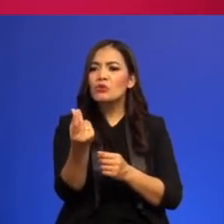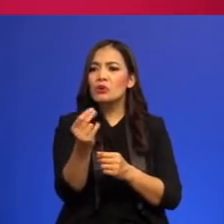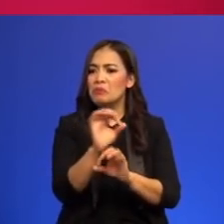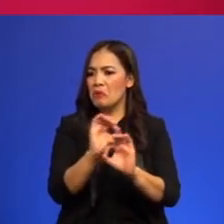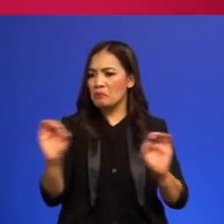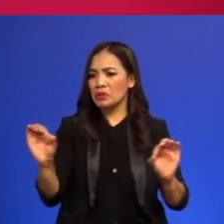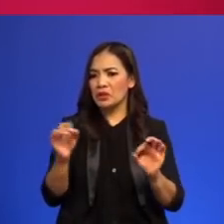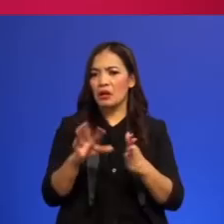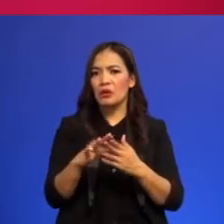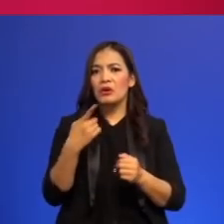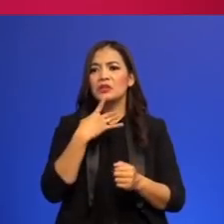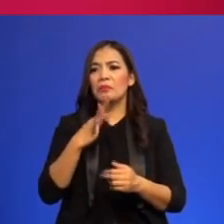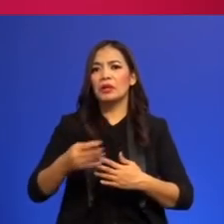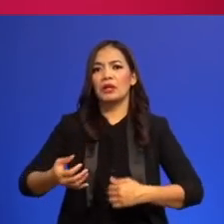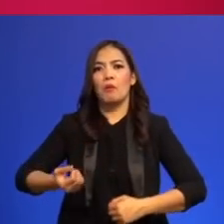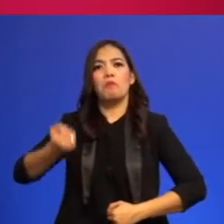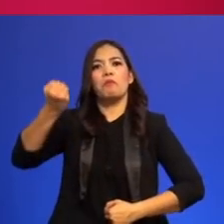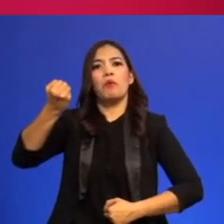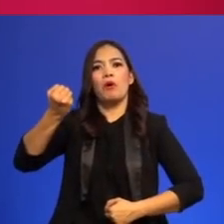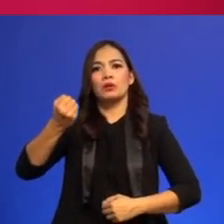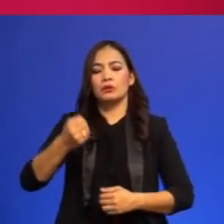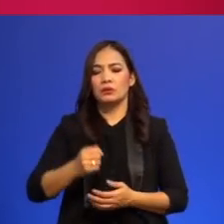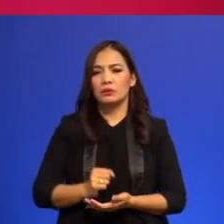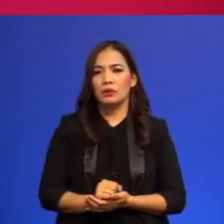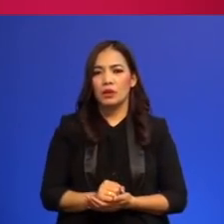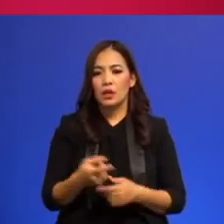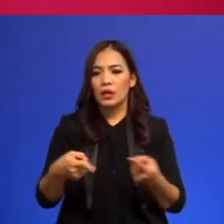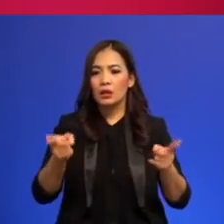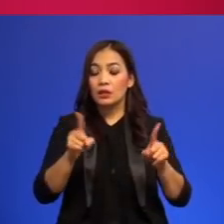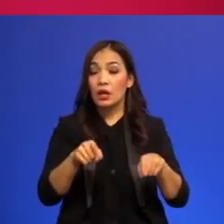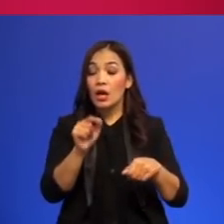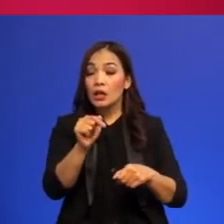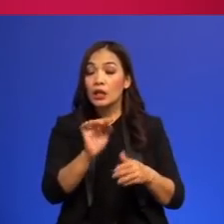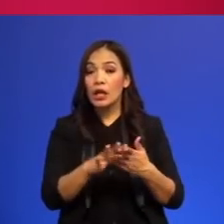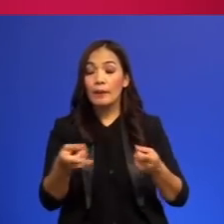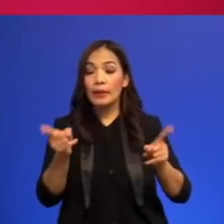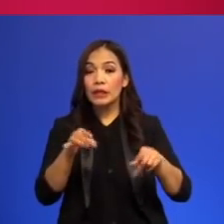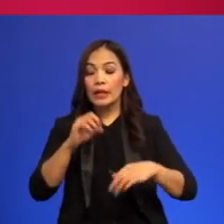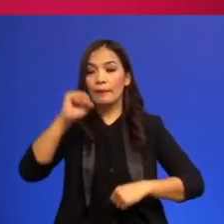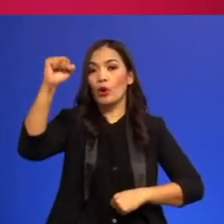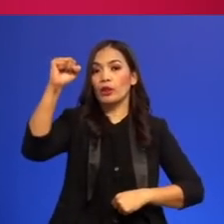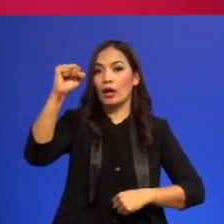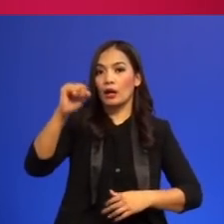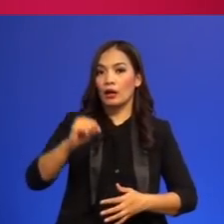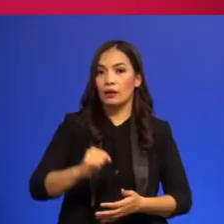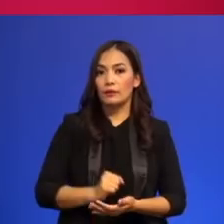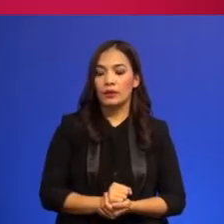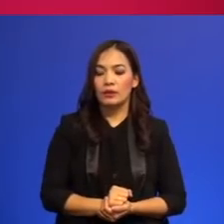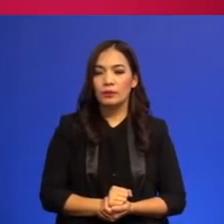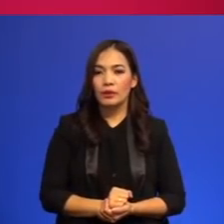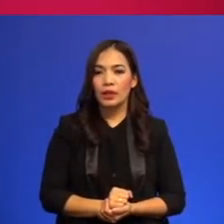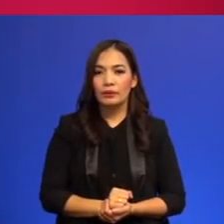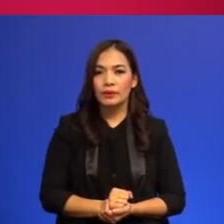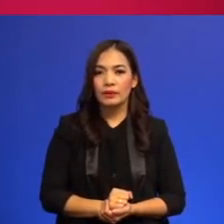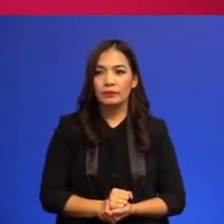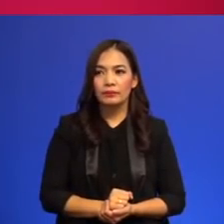Belum bisa cari uang tapi ngebosi. Tidak jarang mereka yang jadi pemberontak.